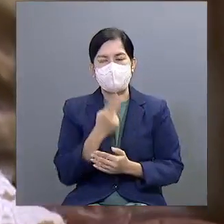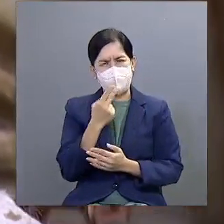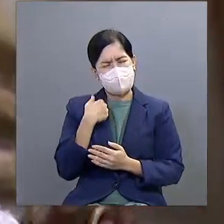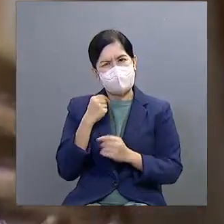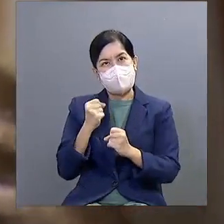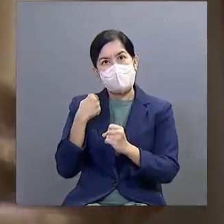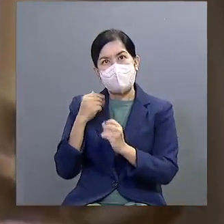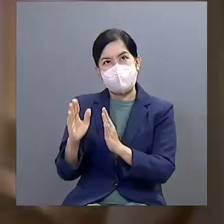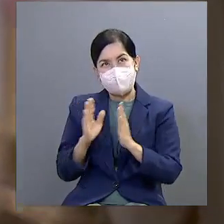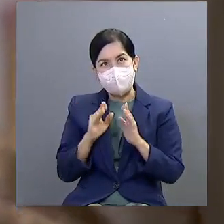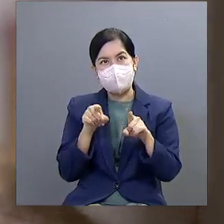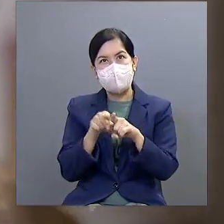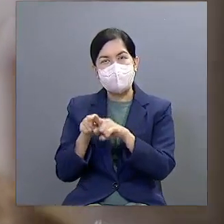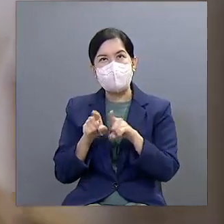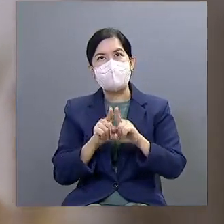ไม่เหมือน